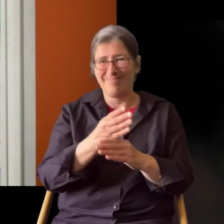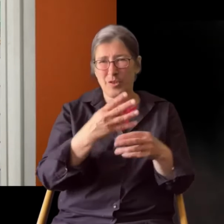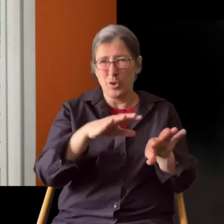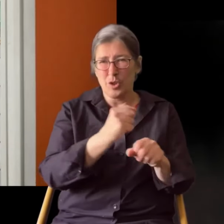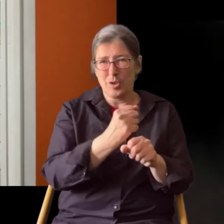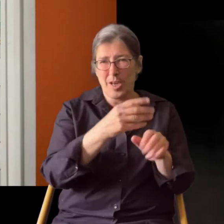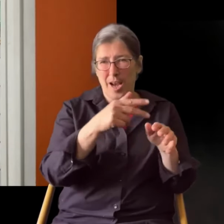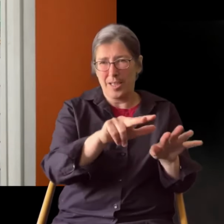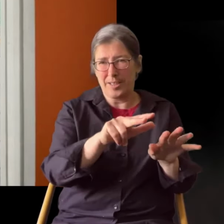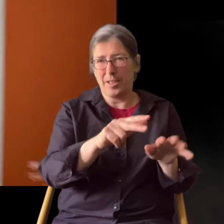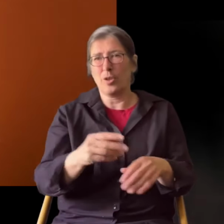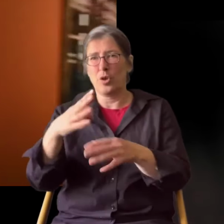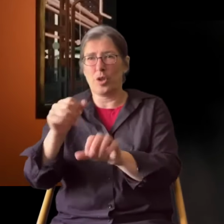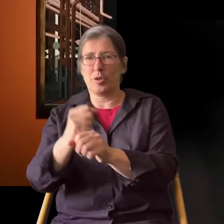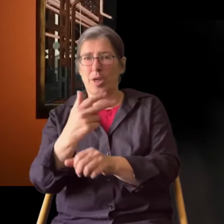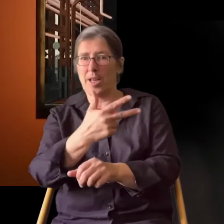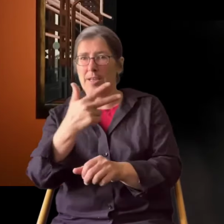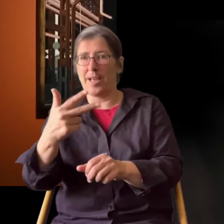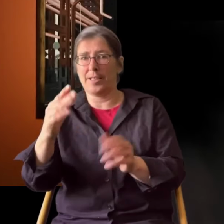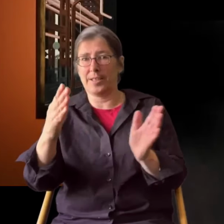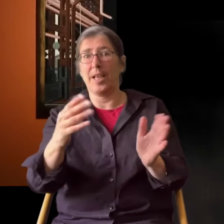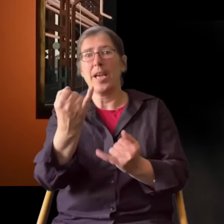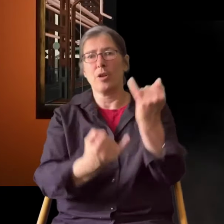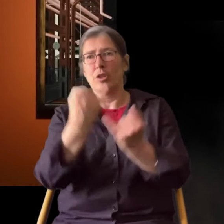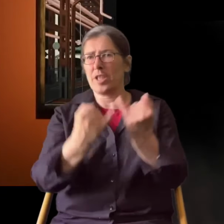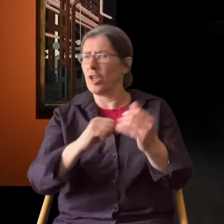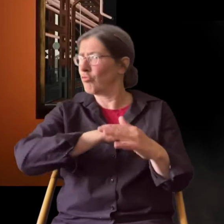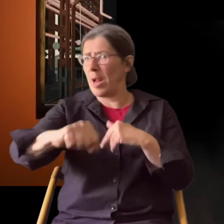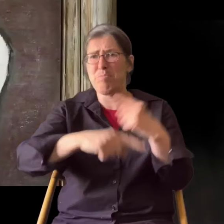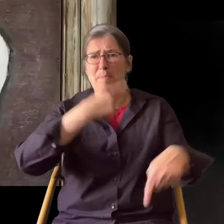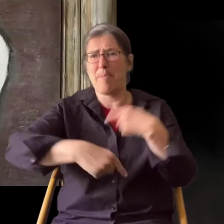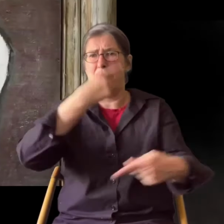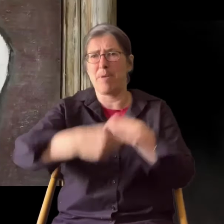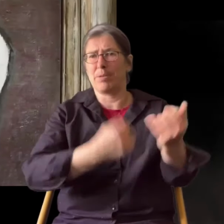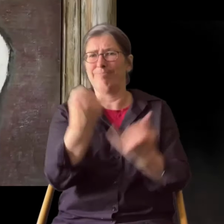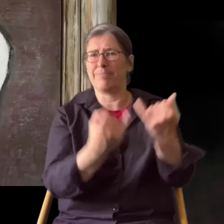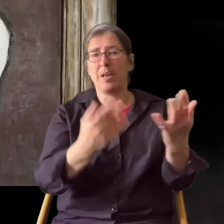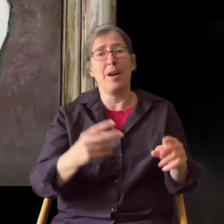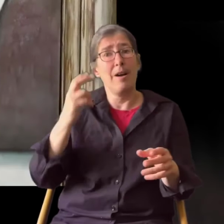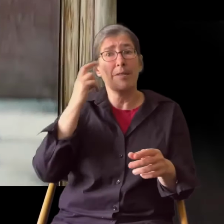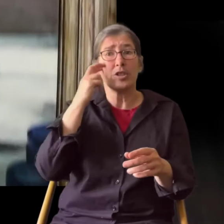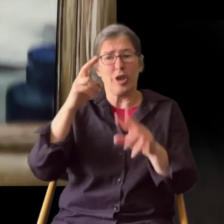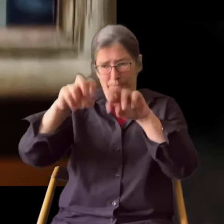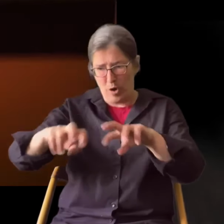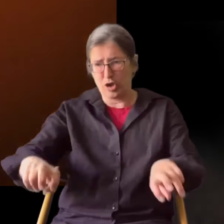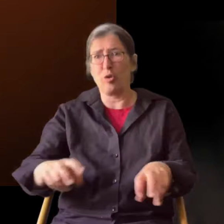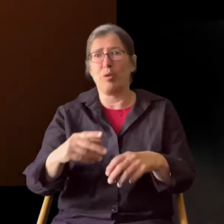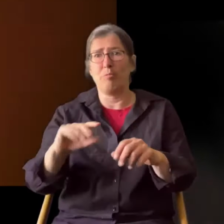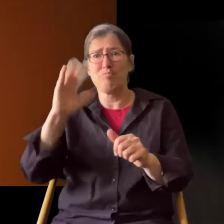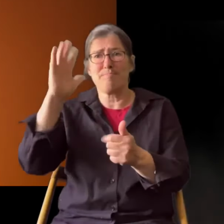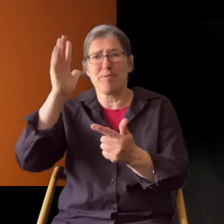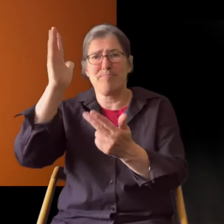Zwischen 1918 und 1933 entwickelte sich die Industrie rasend schnell. Wissenschaft und Forschung waren